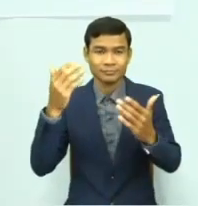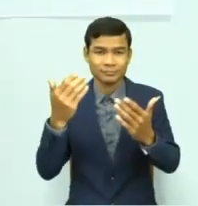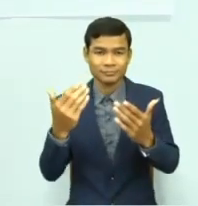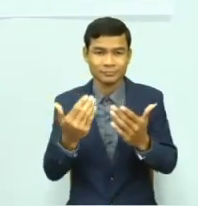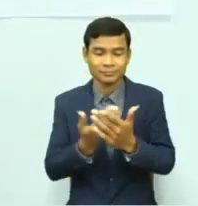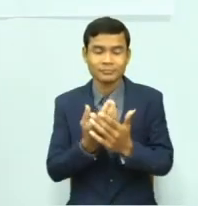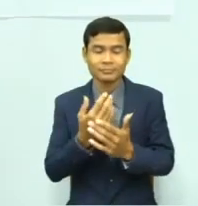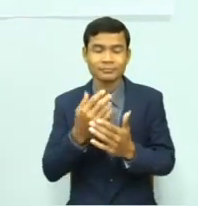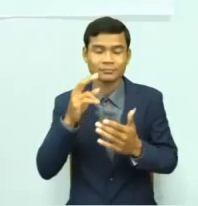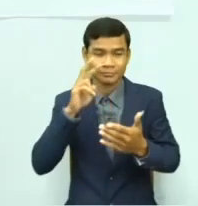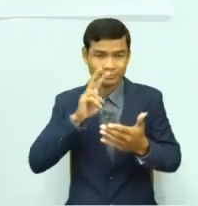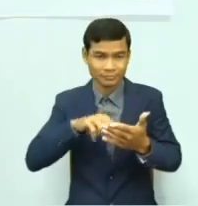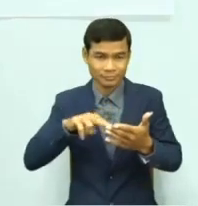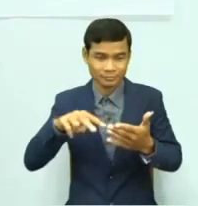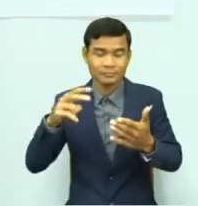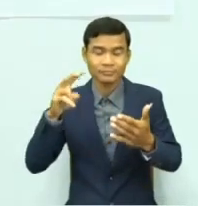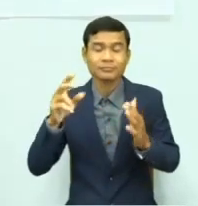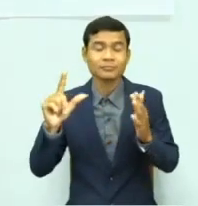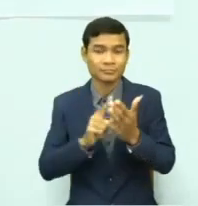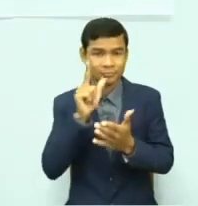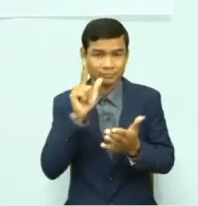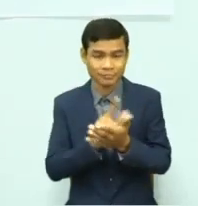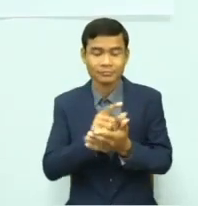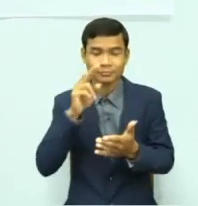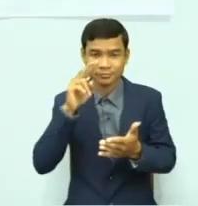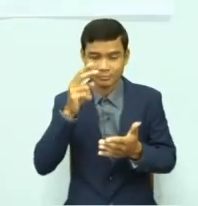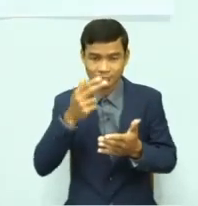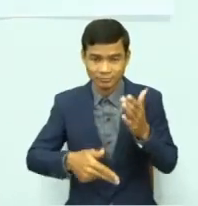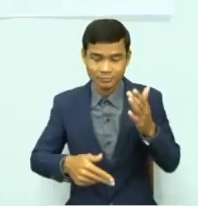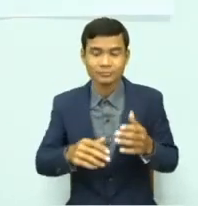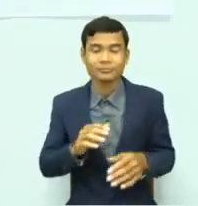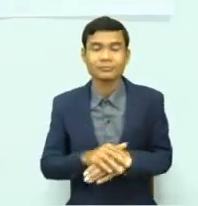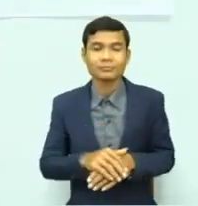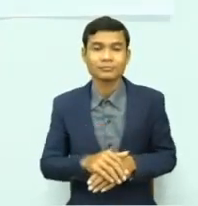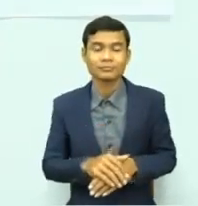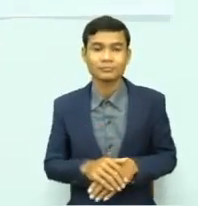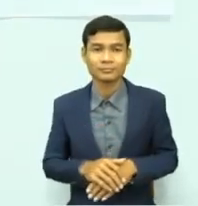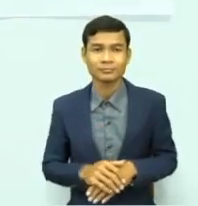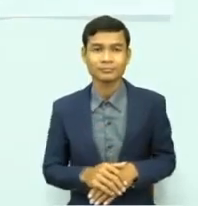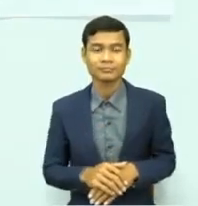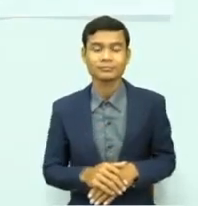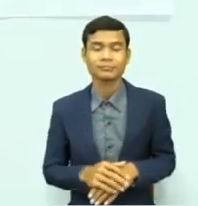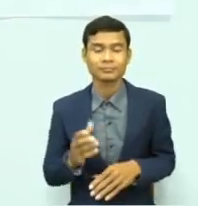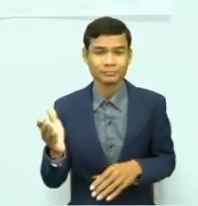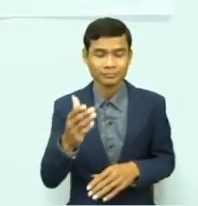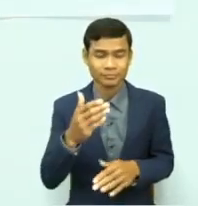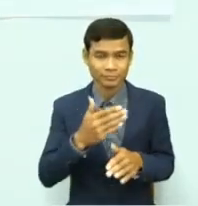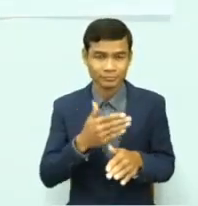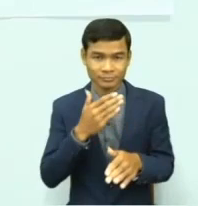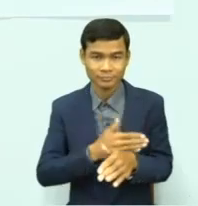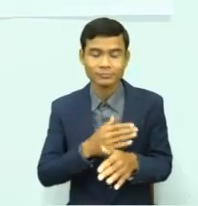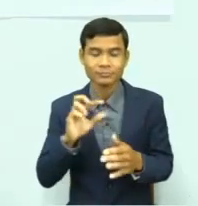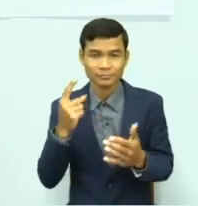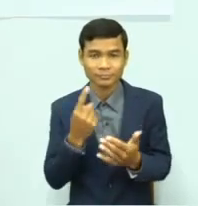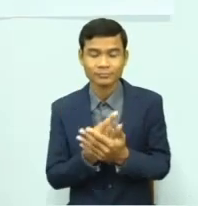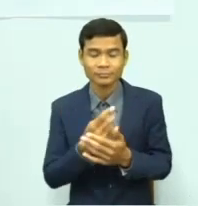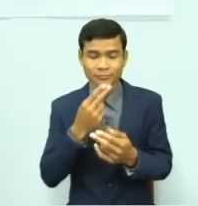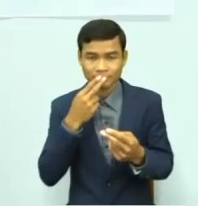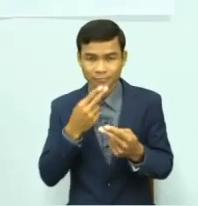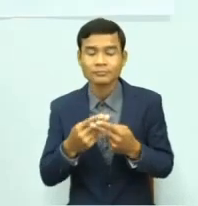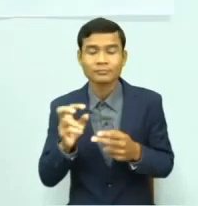ní. Chia chôn chết vầy. Chàm chẳng xâm nua tì mùi được bà dương chẳng. Chà môn nâng dương cho đùm chai xâm